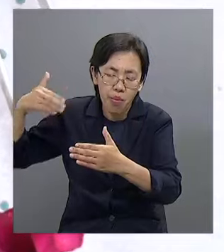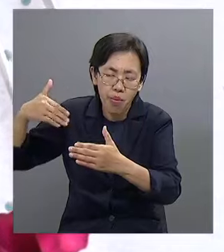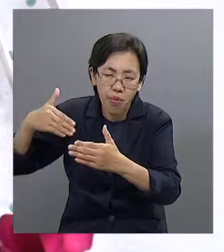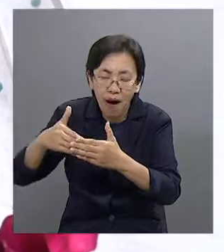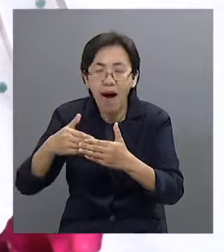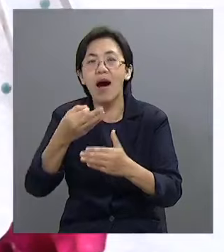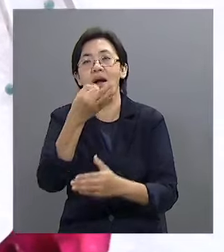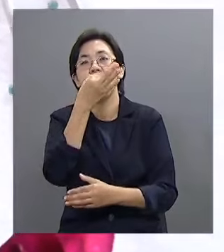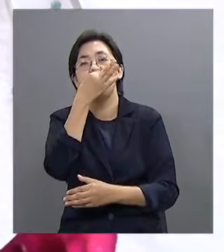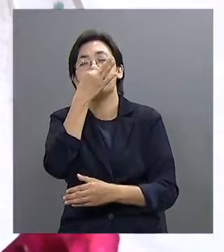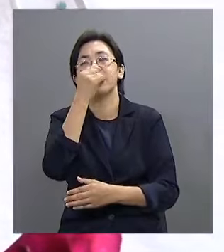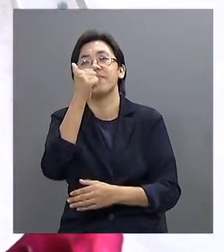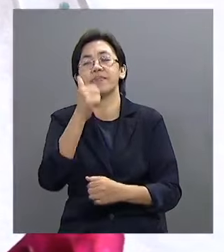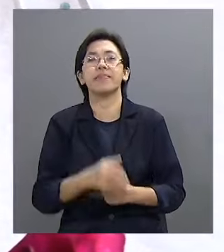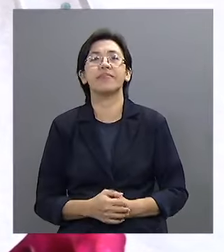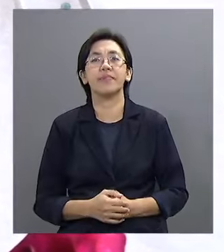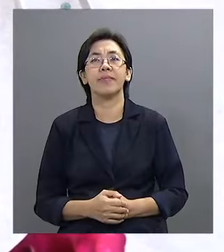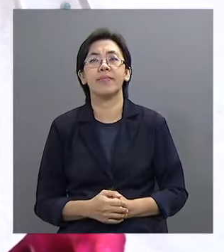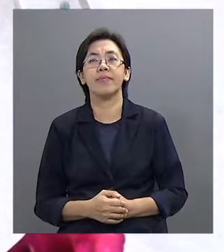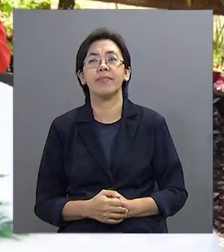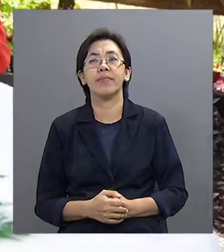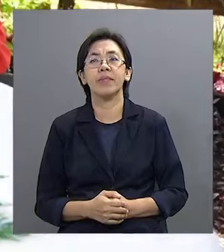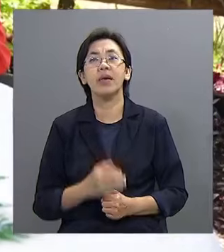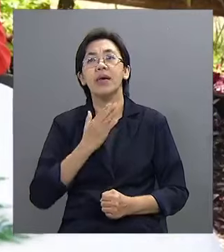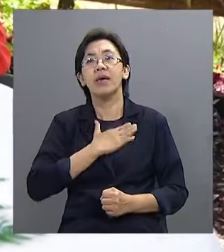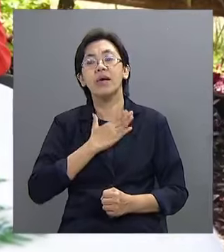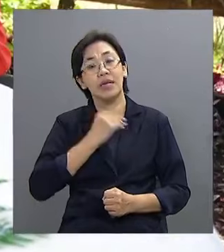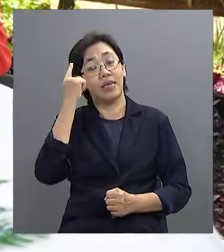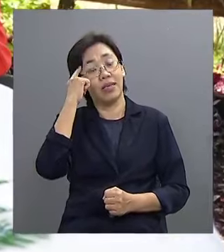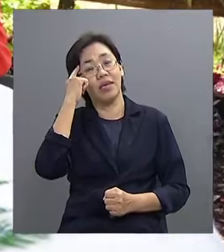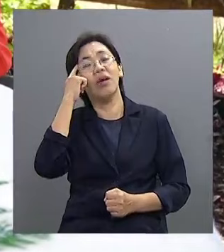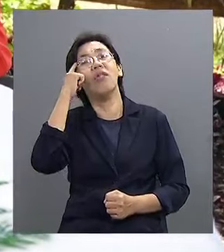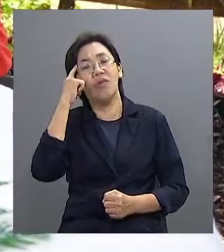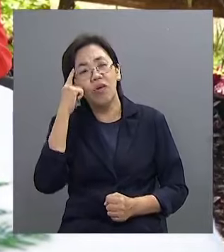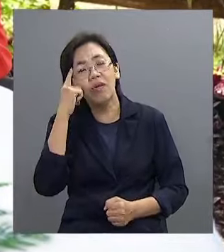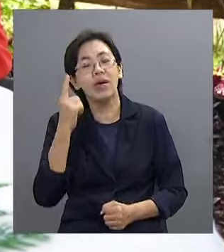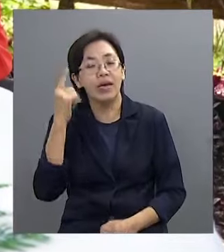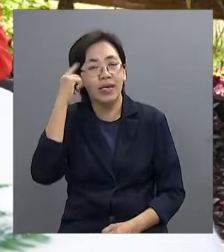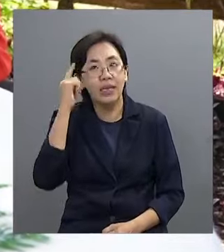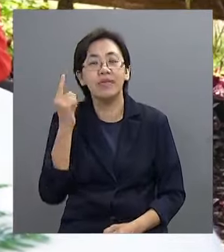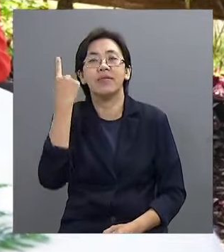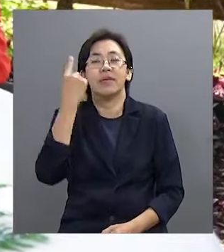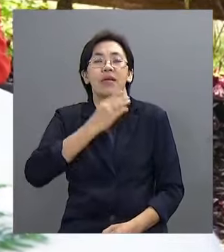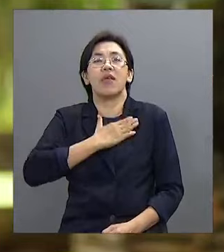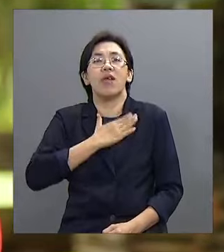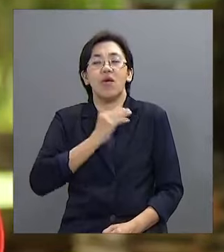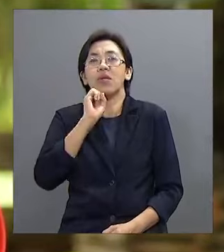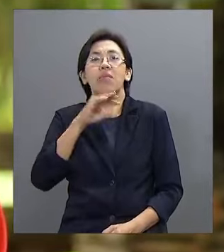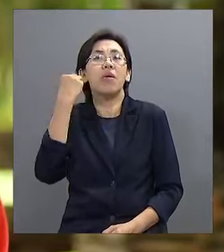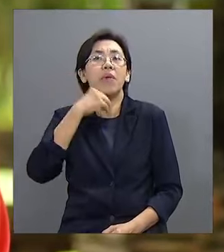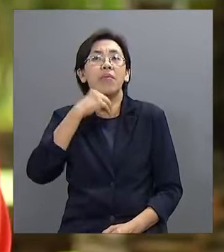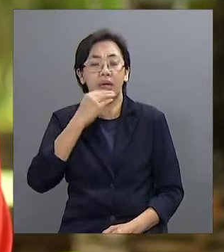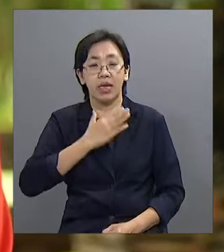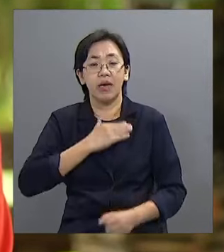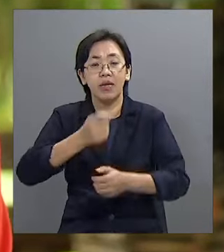ให้กับเราได้ คือจะเรียกว่าเราก็เลยได้ไอเดียจากตรงนั้นมาเพราะฉะนั้นเราก็จะพูดจะบอกอยู่ตลอดเวลาว่าเกษตรกรเรานั้นท